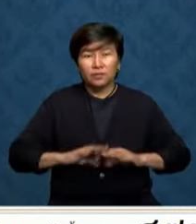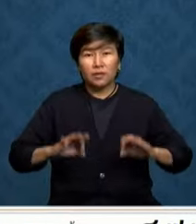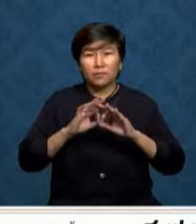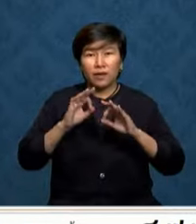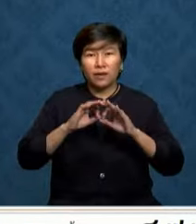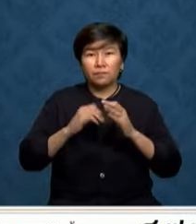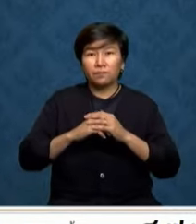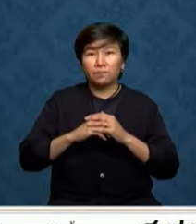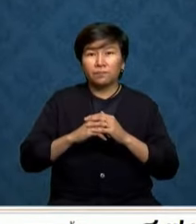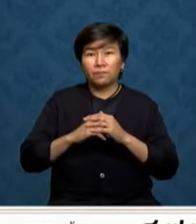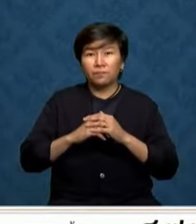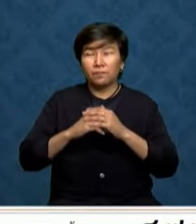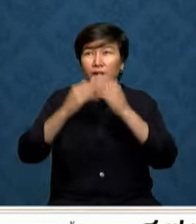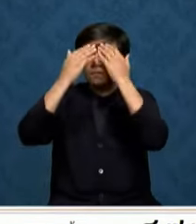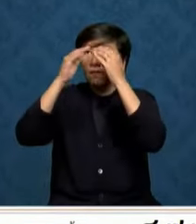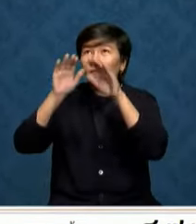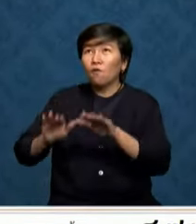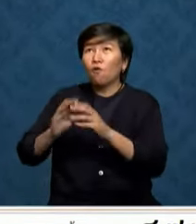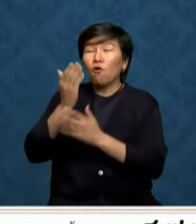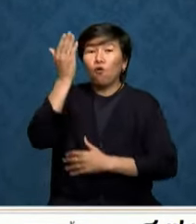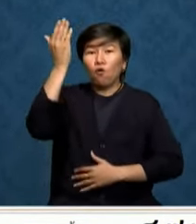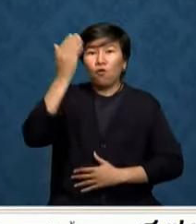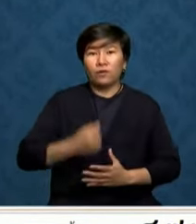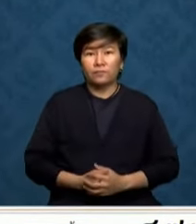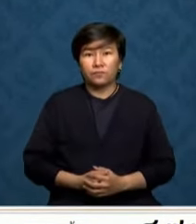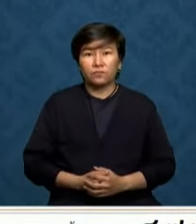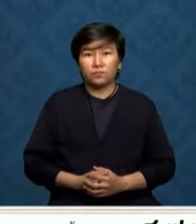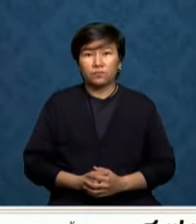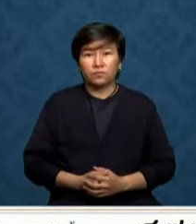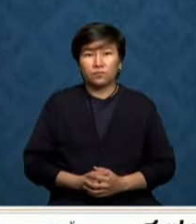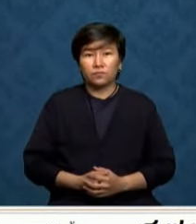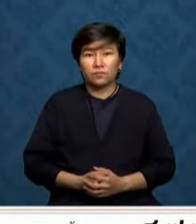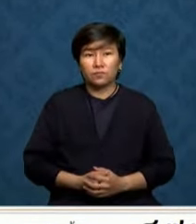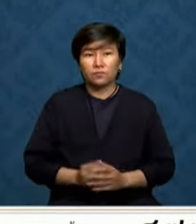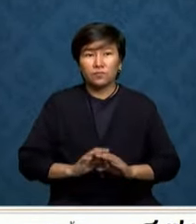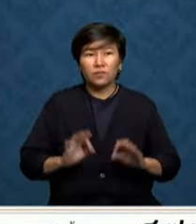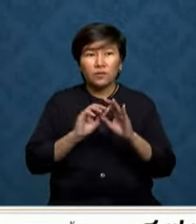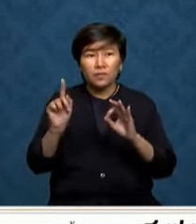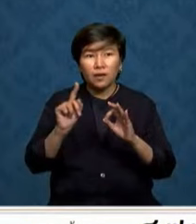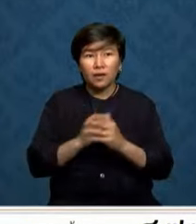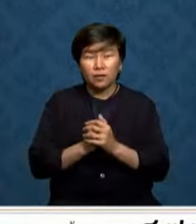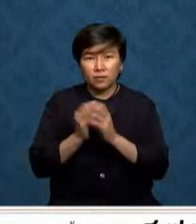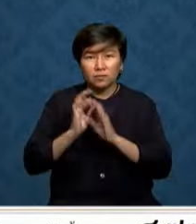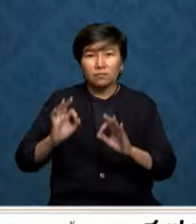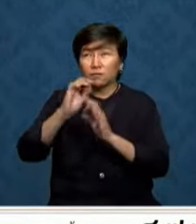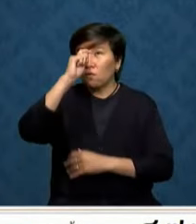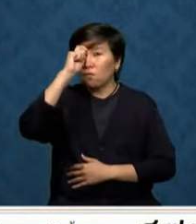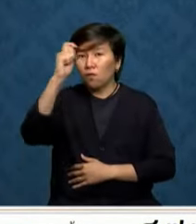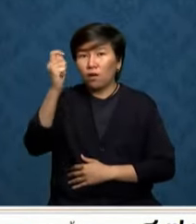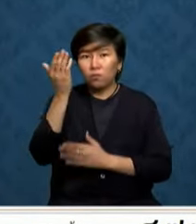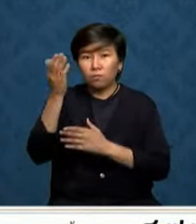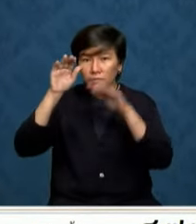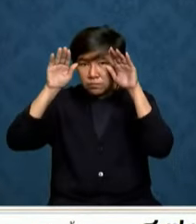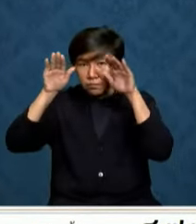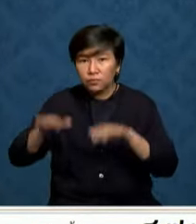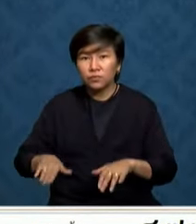ซุบฮานะฮูวะตะอาลาเราจะต้องกลับไปสู่การสอบสวนของพระองค์อัลเลาะห์ซุบฮานะวตะอาลาและทุก